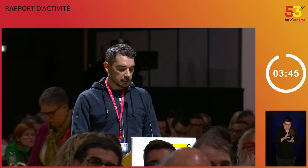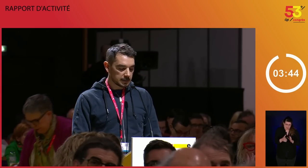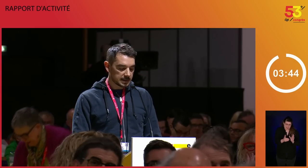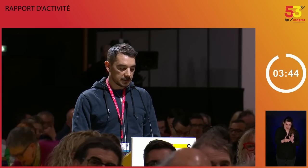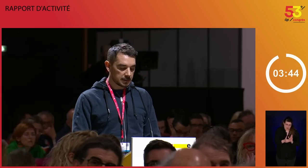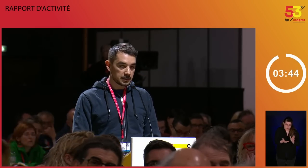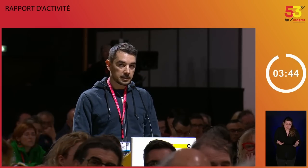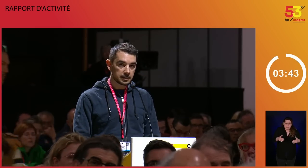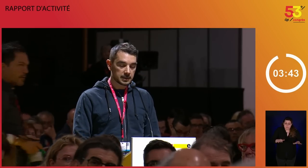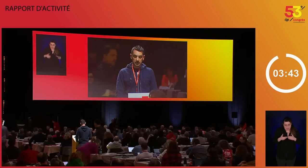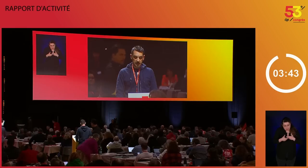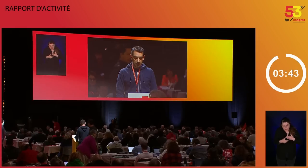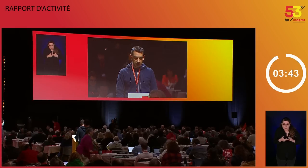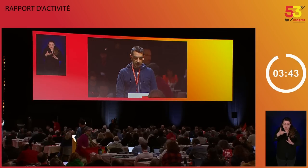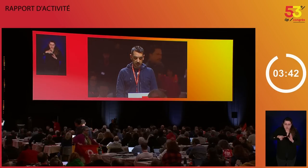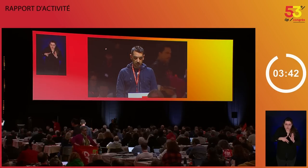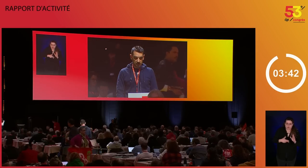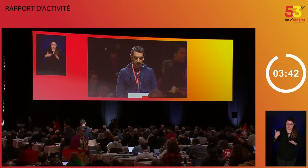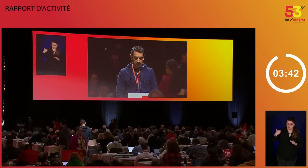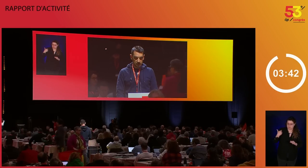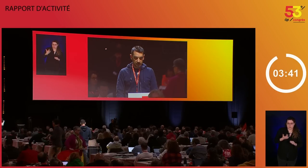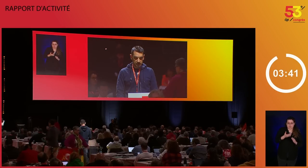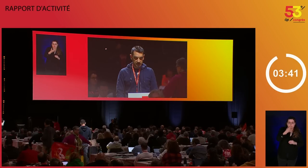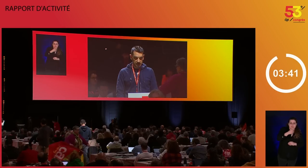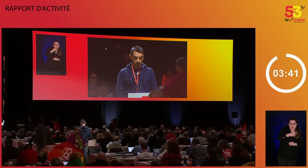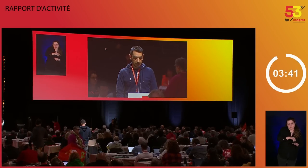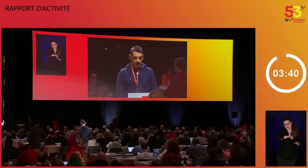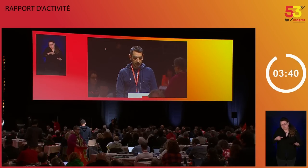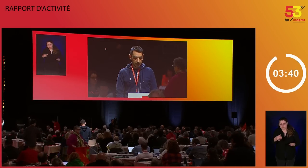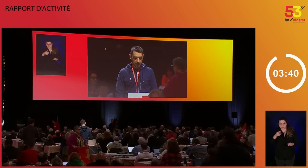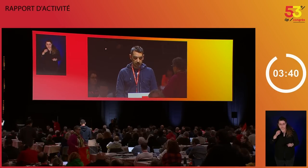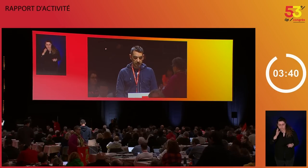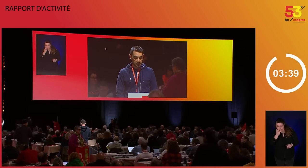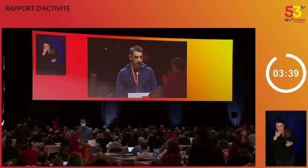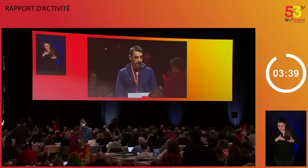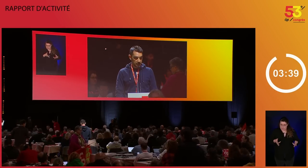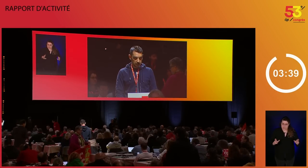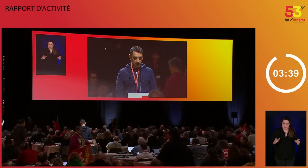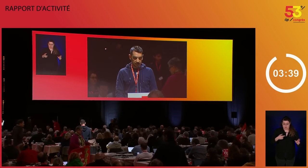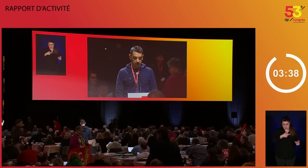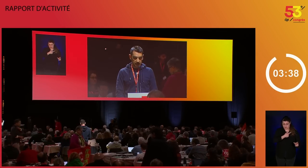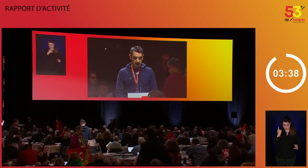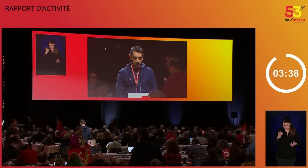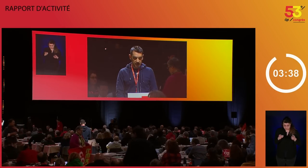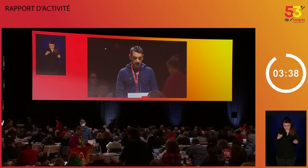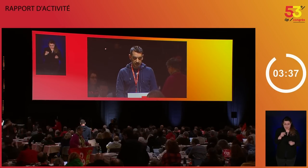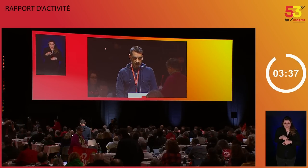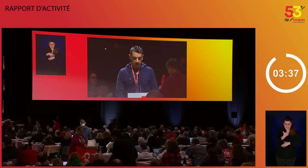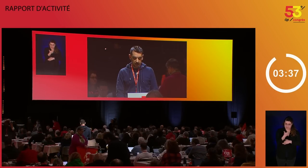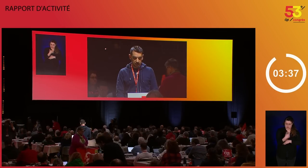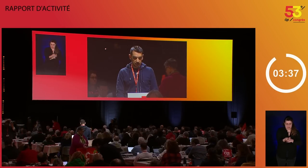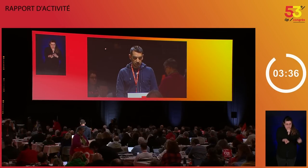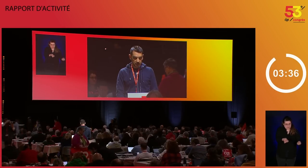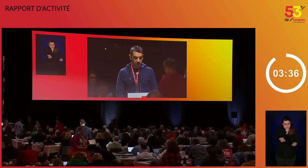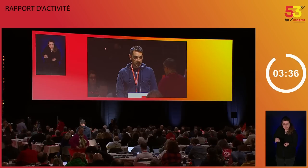Mais cet automne entre septembre et décembre 2022 avec le syndicat, on a encadré tout seul une grève de 13 semaines